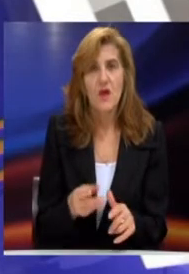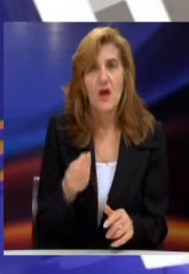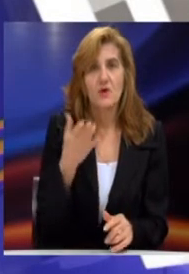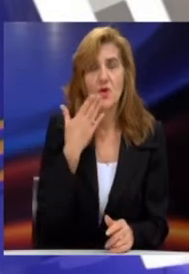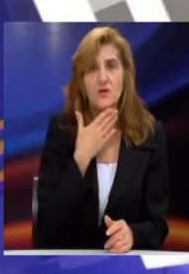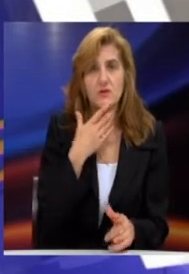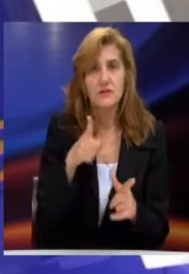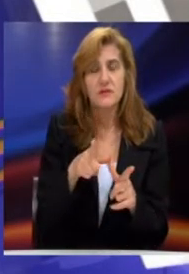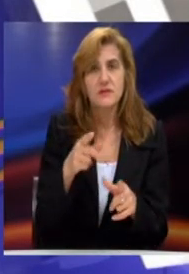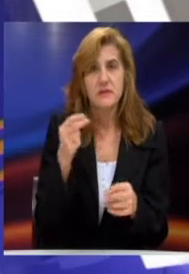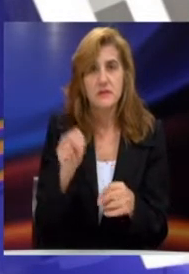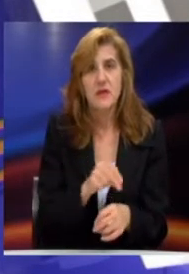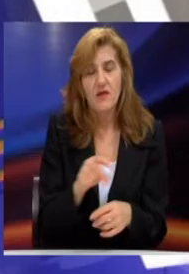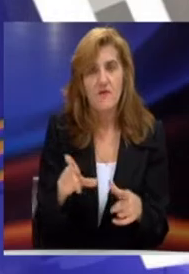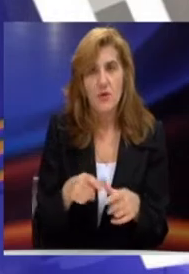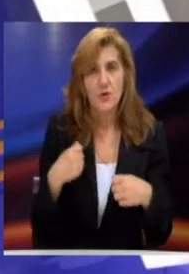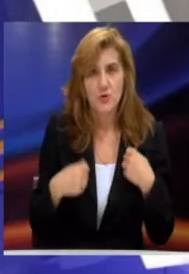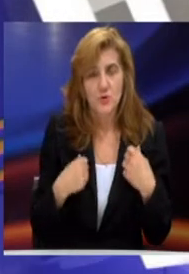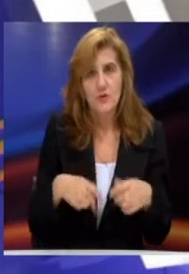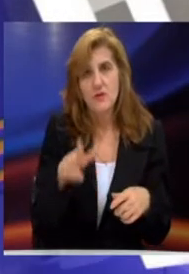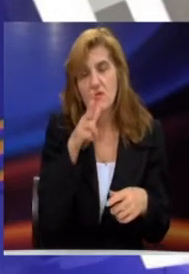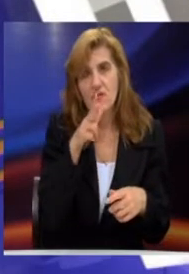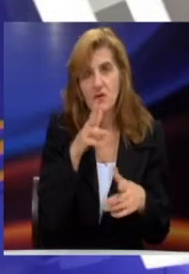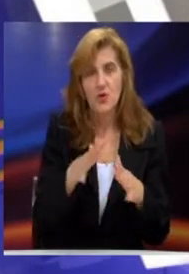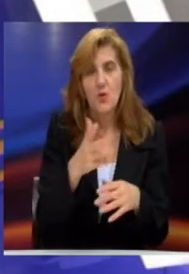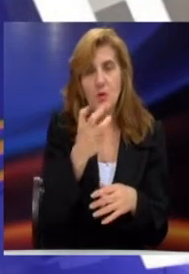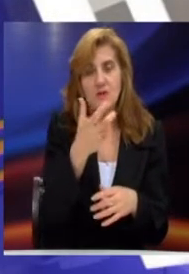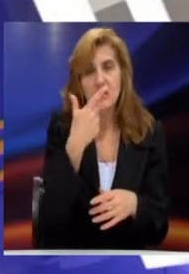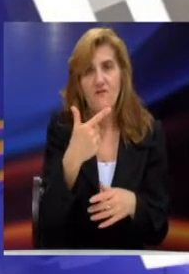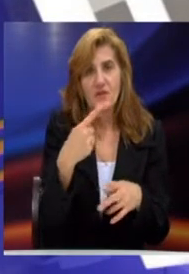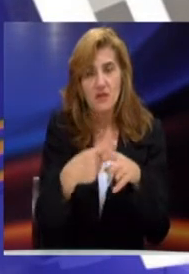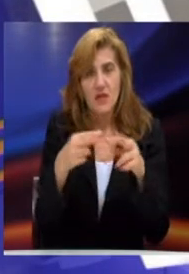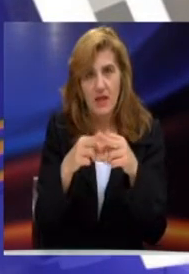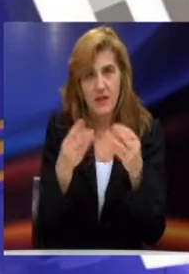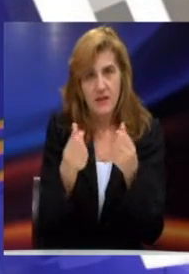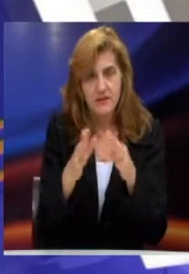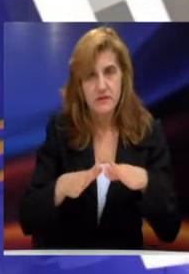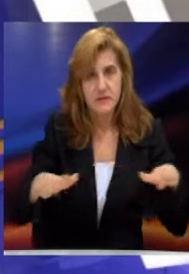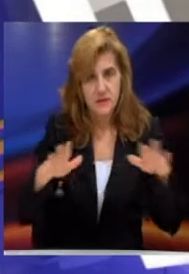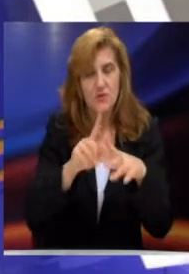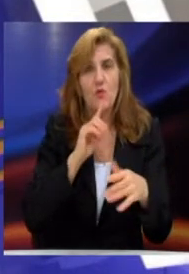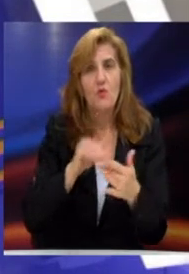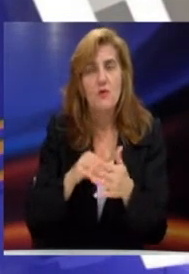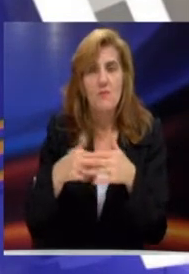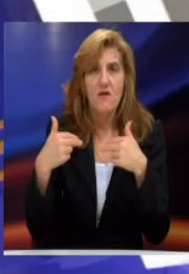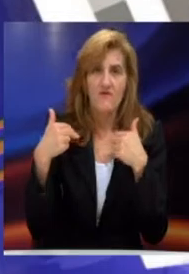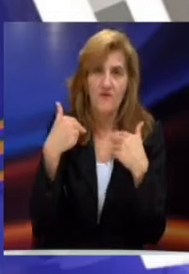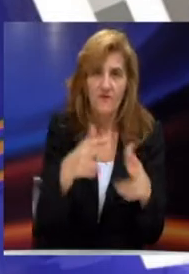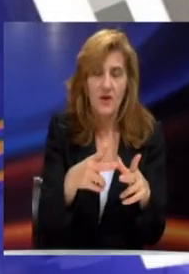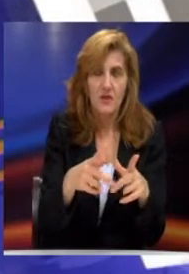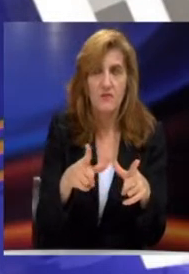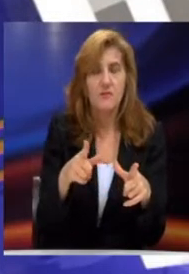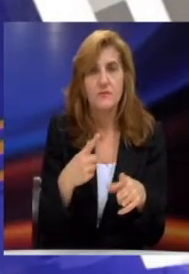Katolička crkva na teritoriji Subotice potražuje oko 320 hektara zemljišta od države koja bi trebalo da joj bude vraćena u